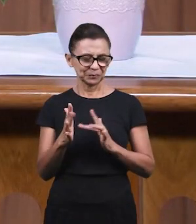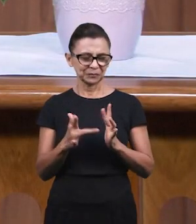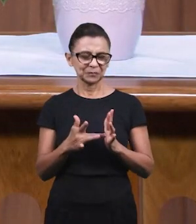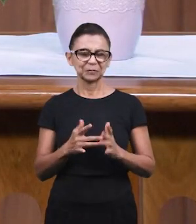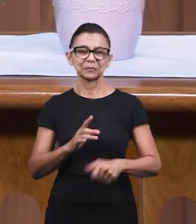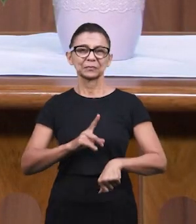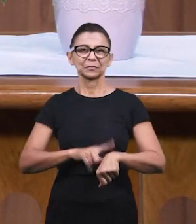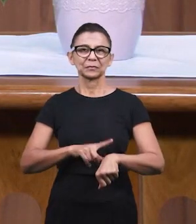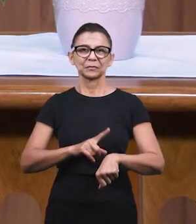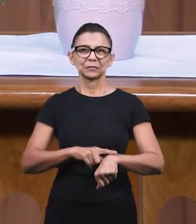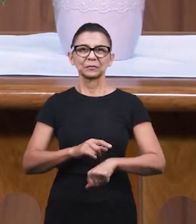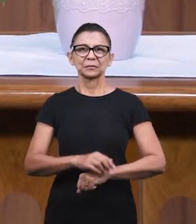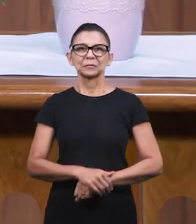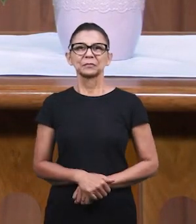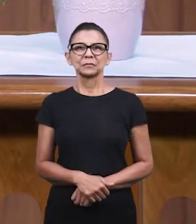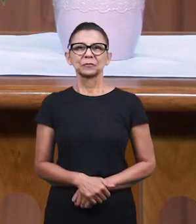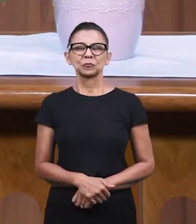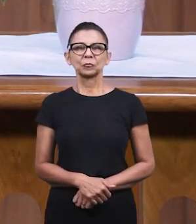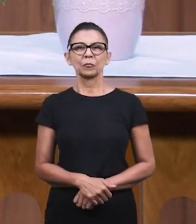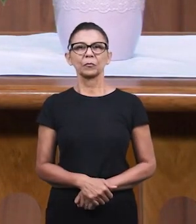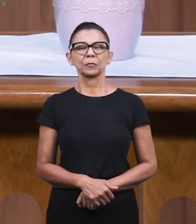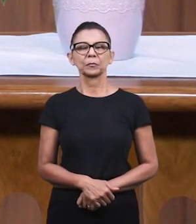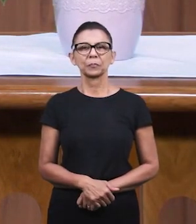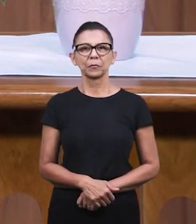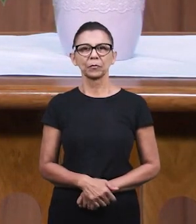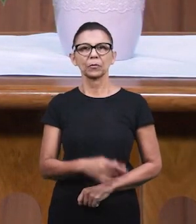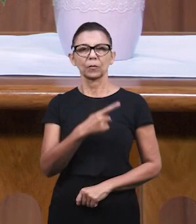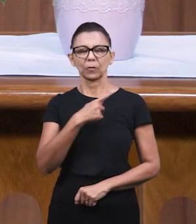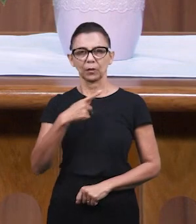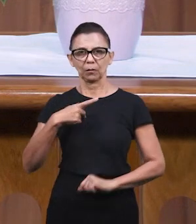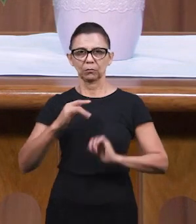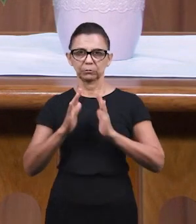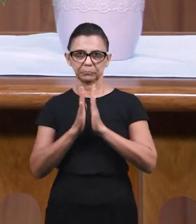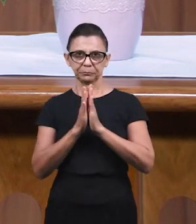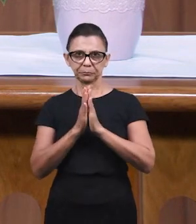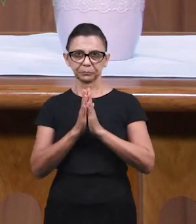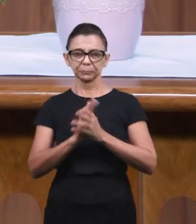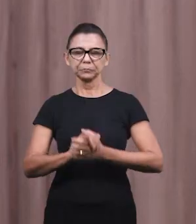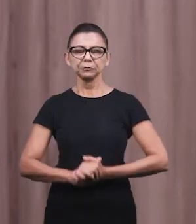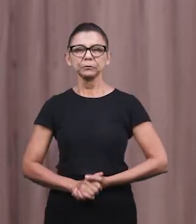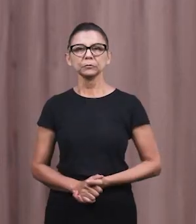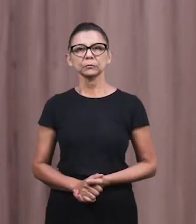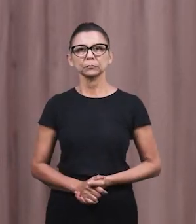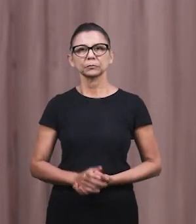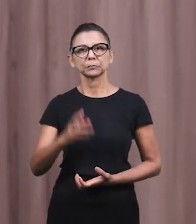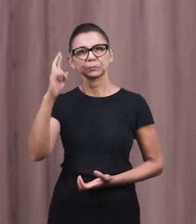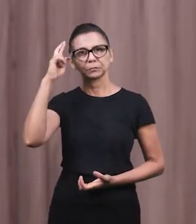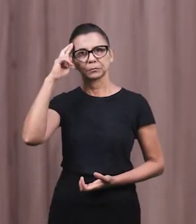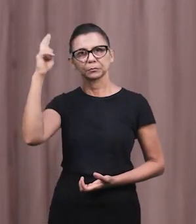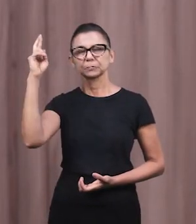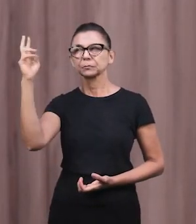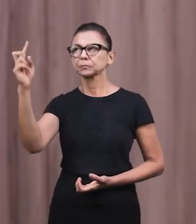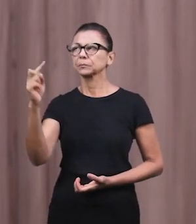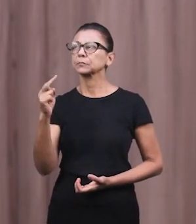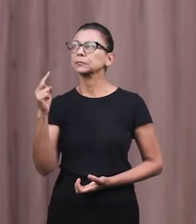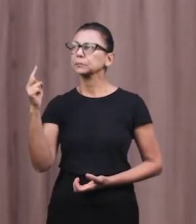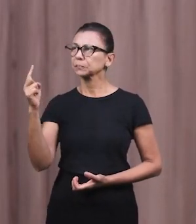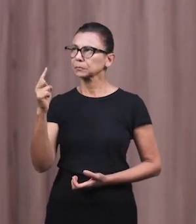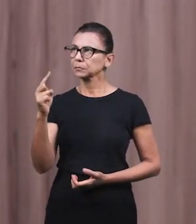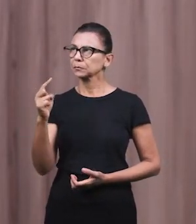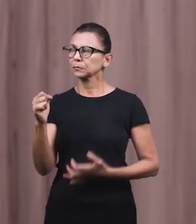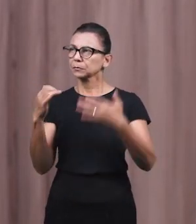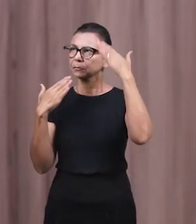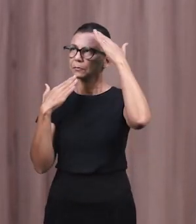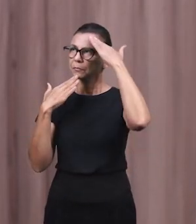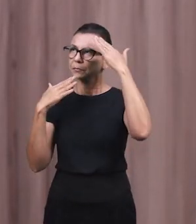Слава Иисусу! Мы в этот момент попросим еще одного пастора, чтобы он прославил имя Господне. Господь, мы